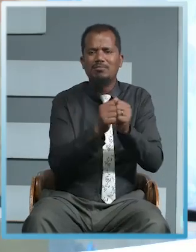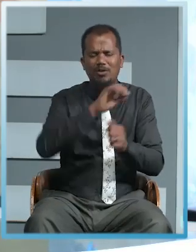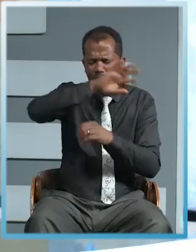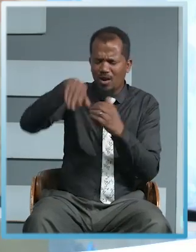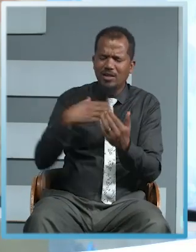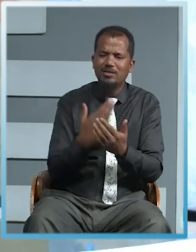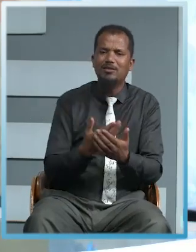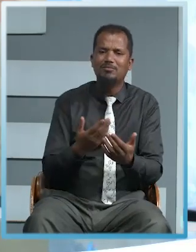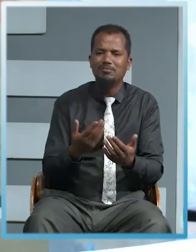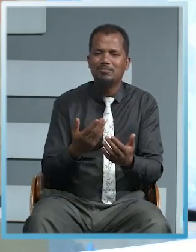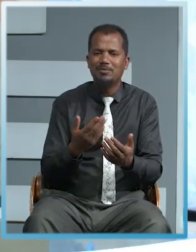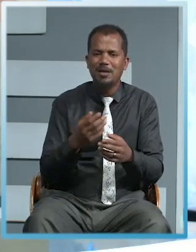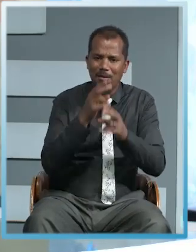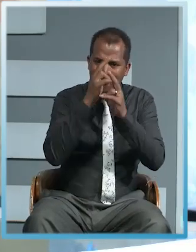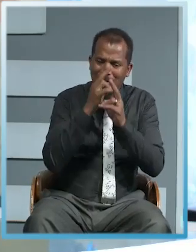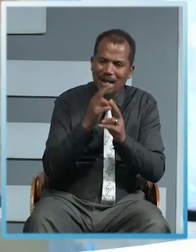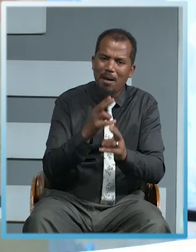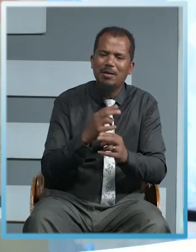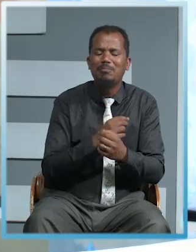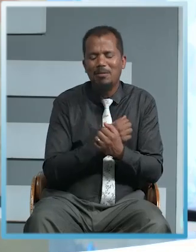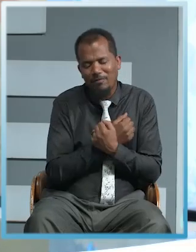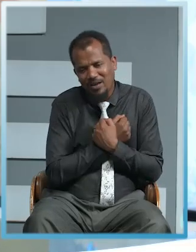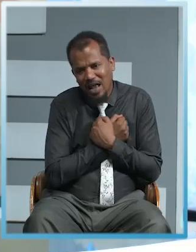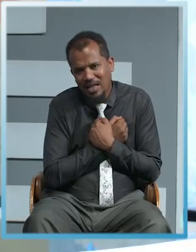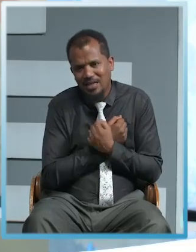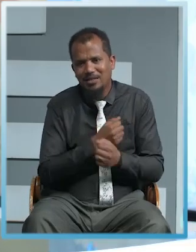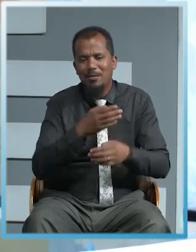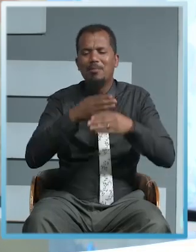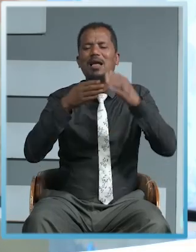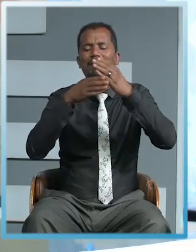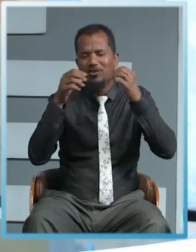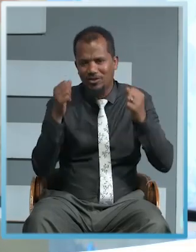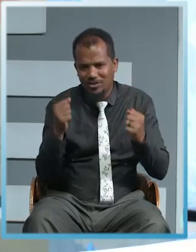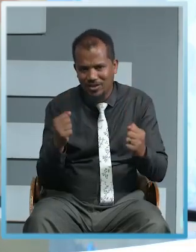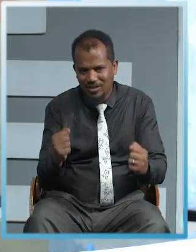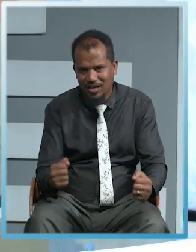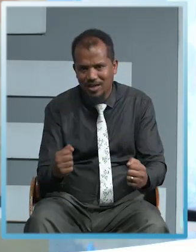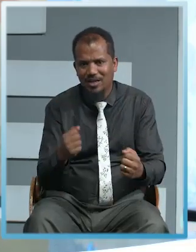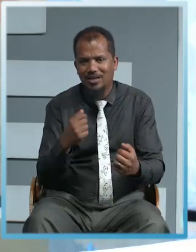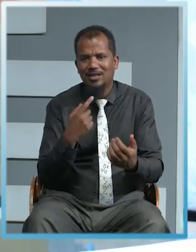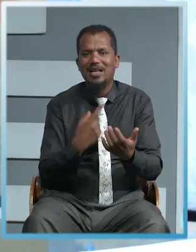የሚበቃ የጋራ ሀገር በመከባበር በመፈቃቀል መገንባት እንችላለን ለዛ